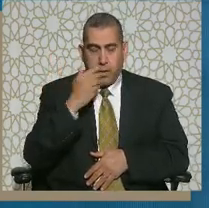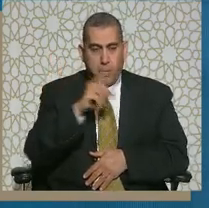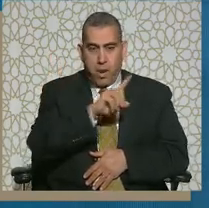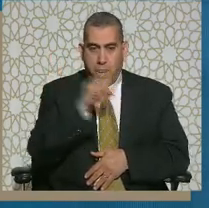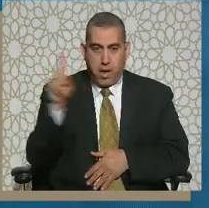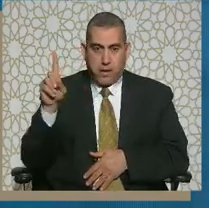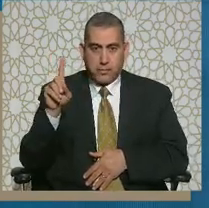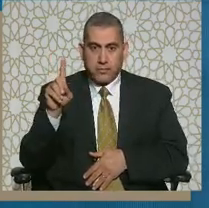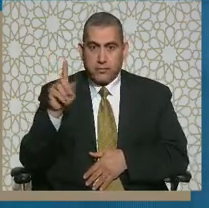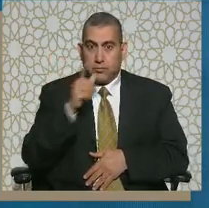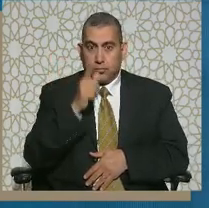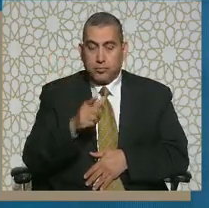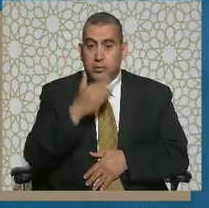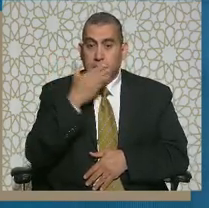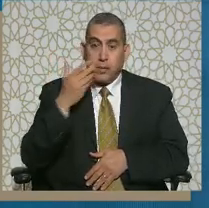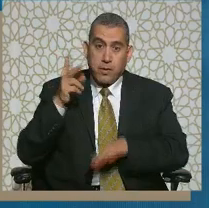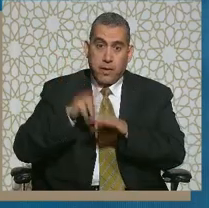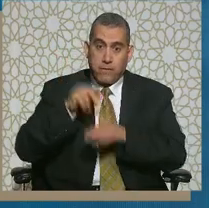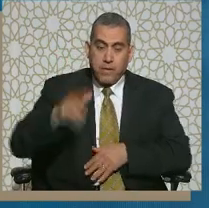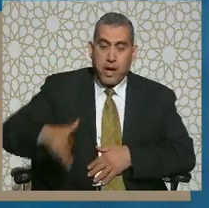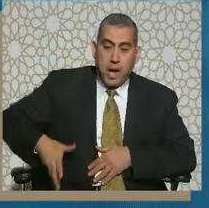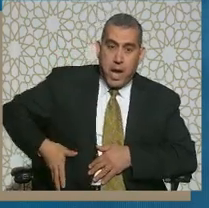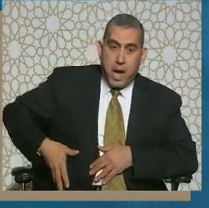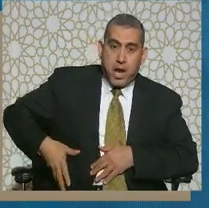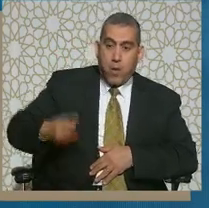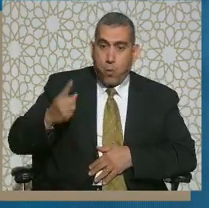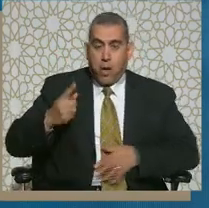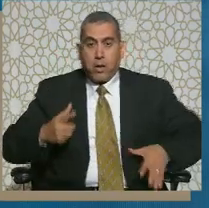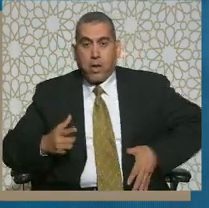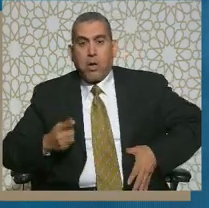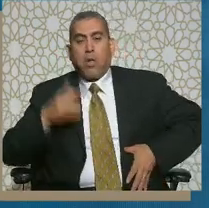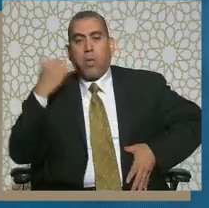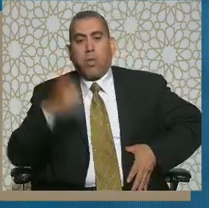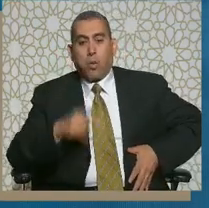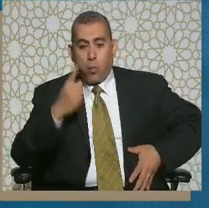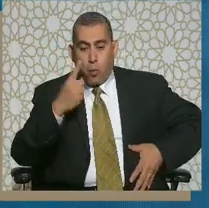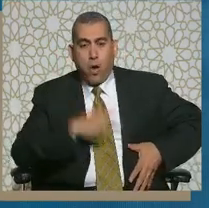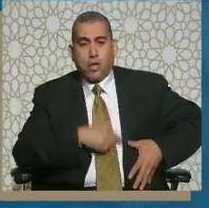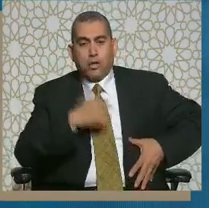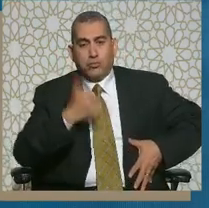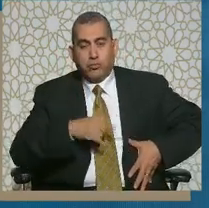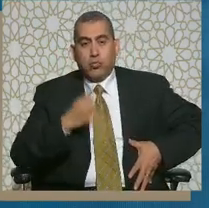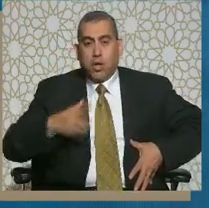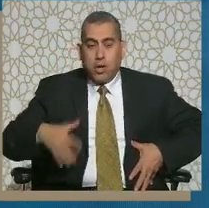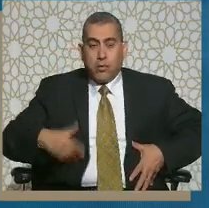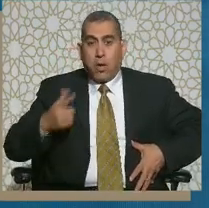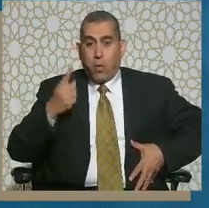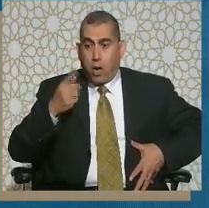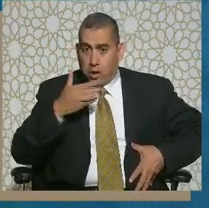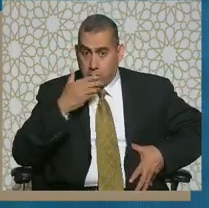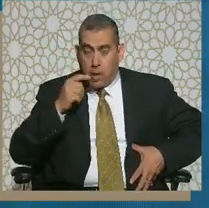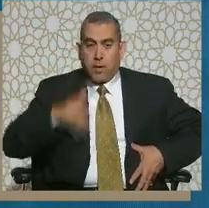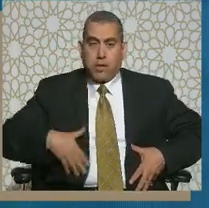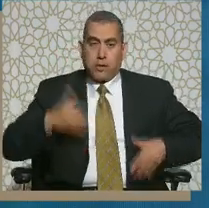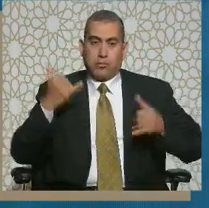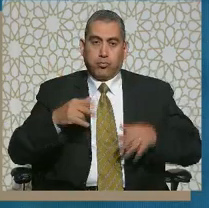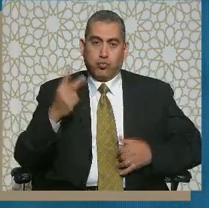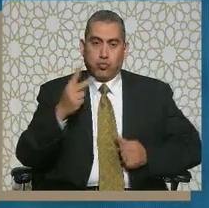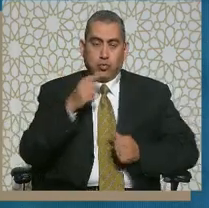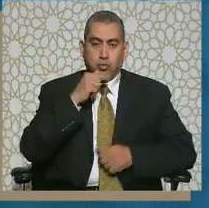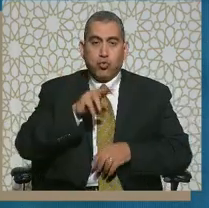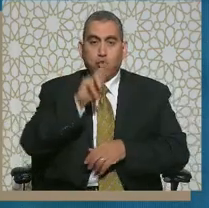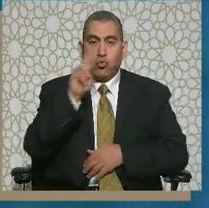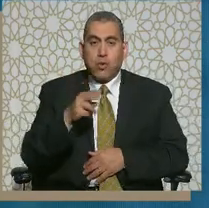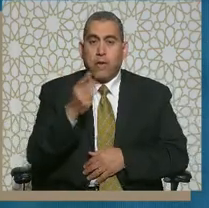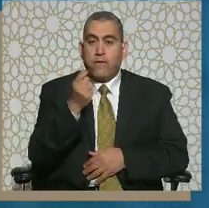عشان هو لو صام تاني عنده الكلى التانيه هتتعب هو عايش بكله واحده دلوقتي طيب فين السؤال السؤال بقى حضرتك